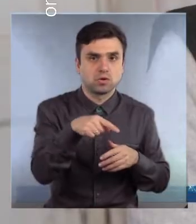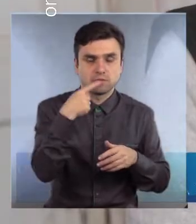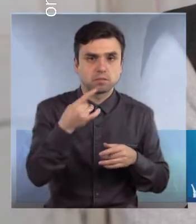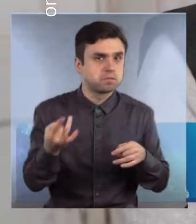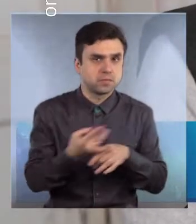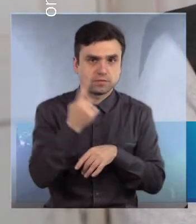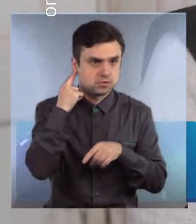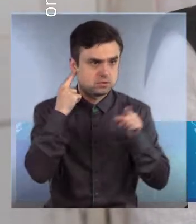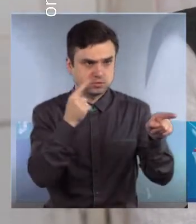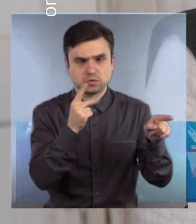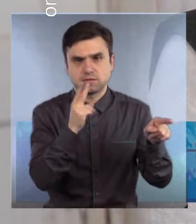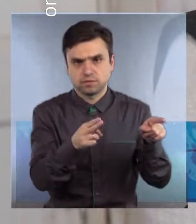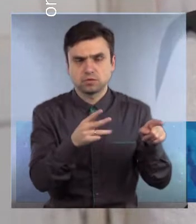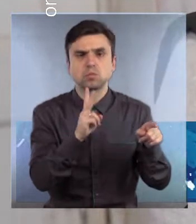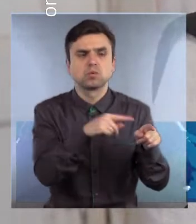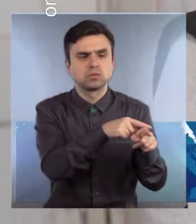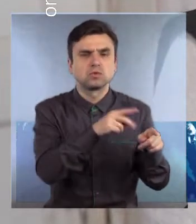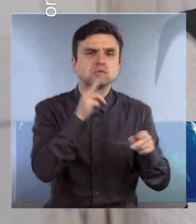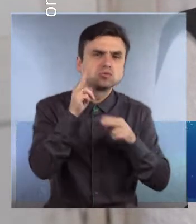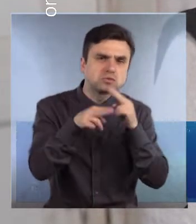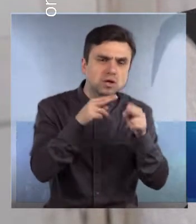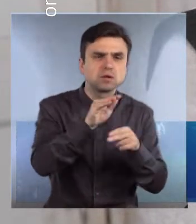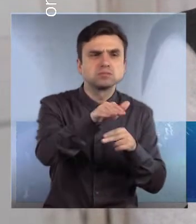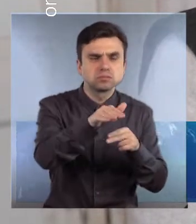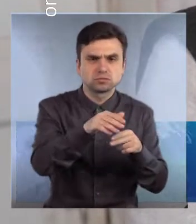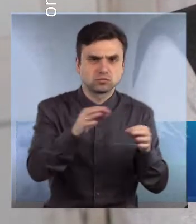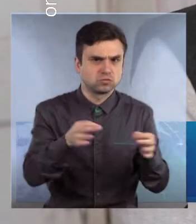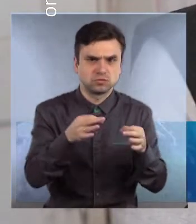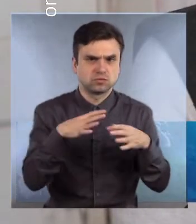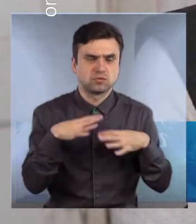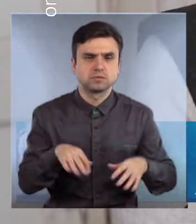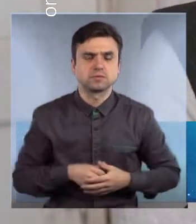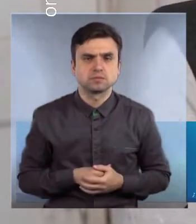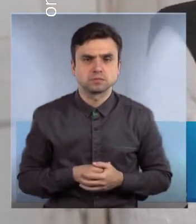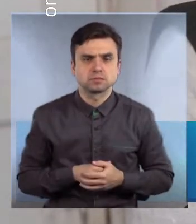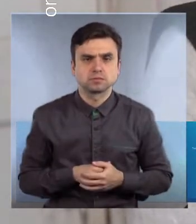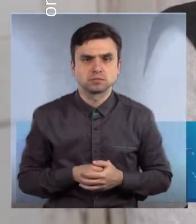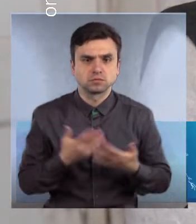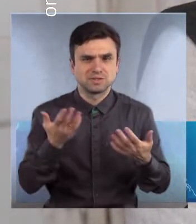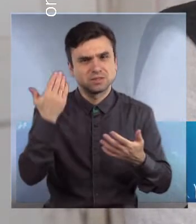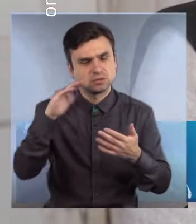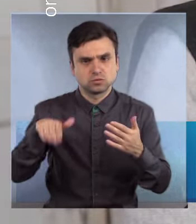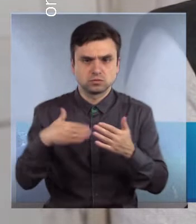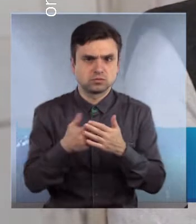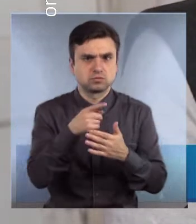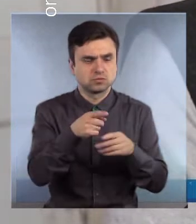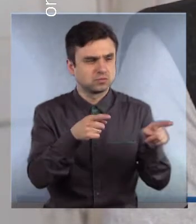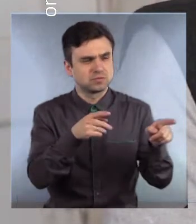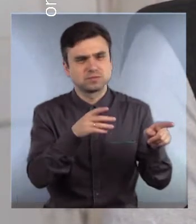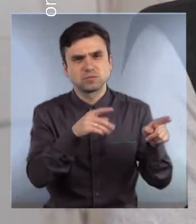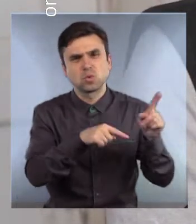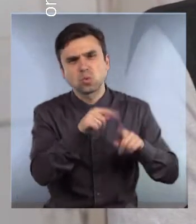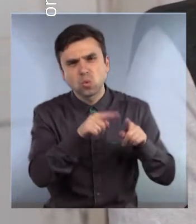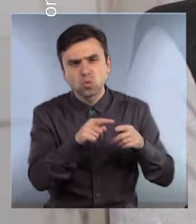На теперішній час ні родичі, ні сама громадянка до управління праці не зверталась. Питання буде взято на